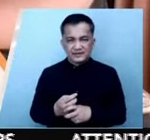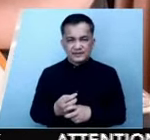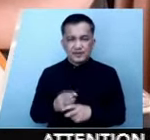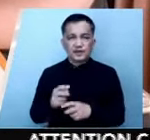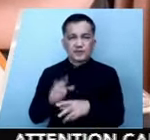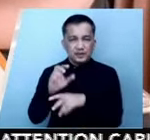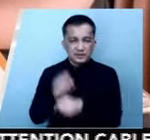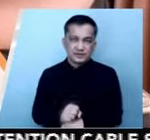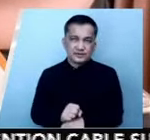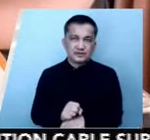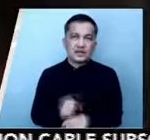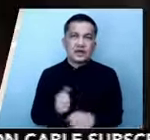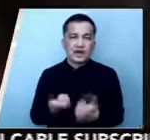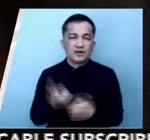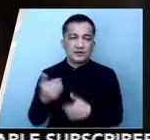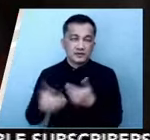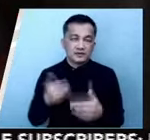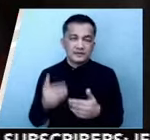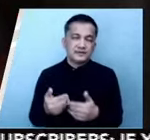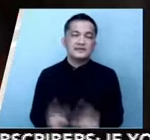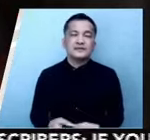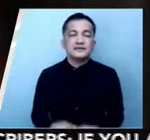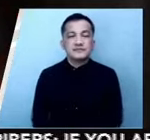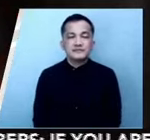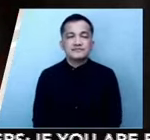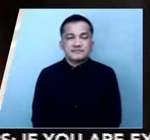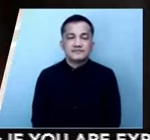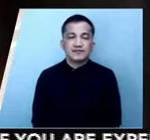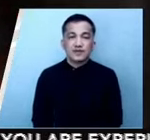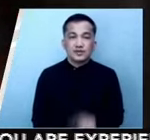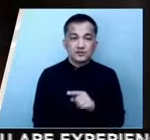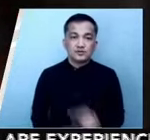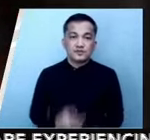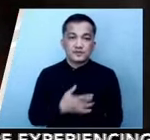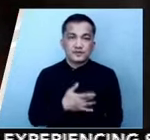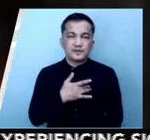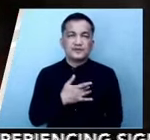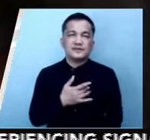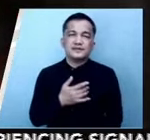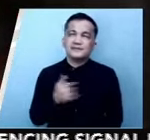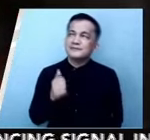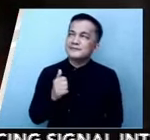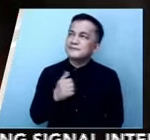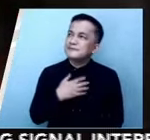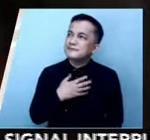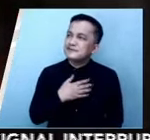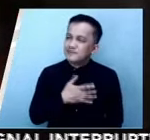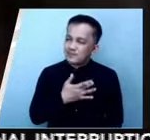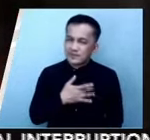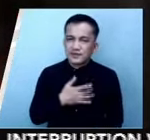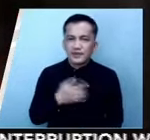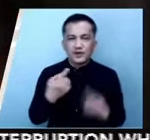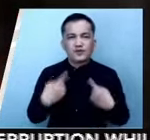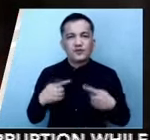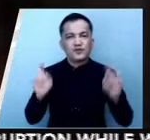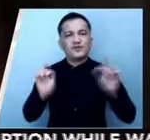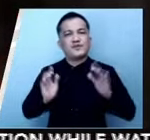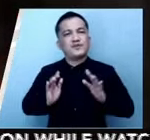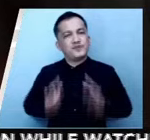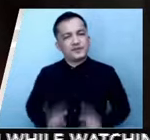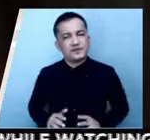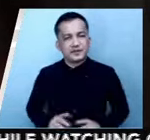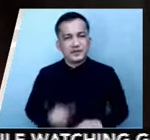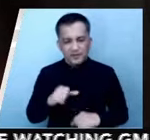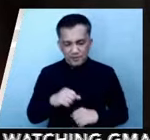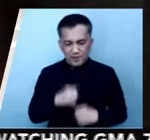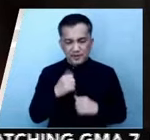paano mo siya i-handle and i-run. Parang dun mo ma-feel yung sense of accomplishment. Parang mapaproud ka talaga sa sarili